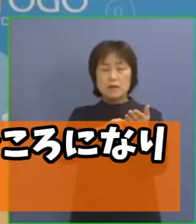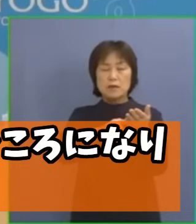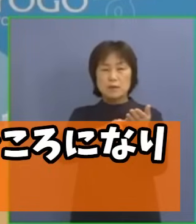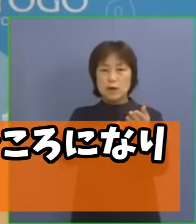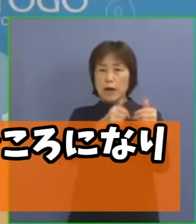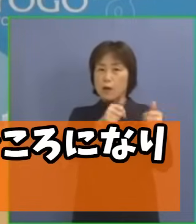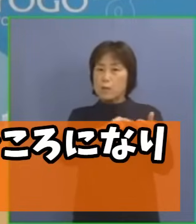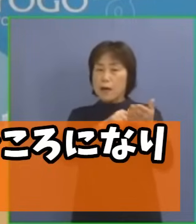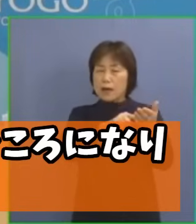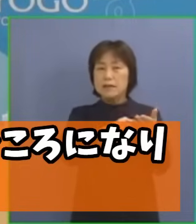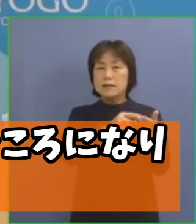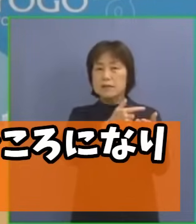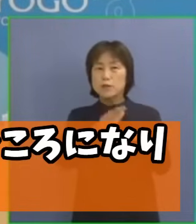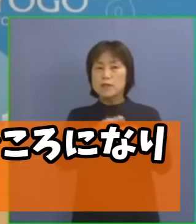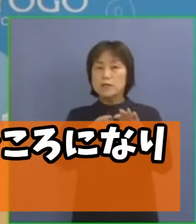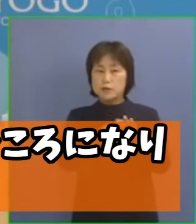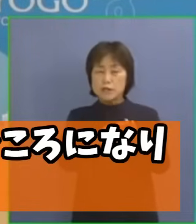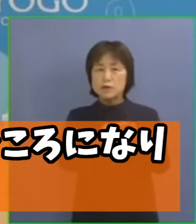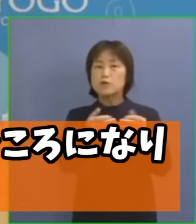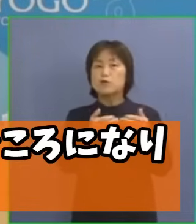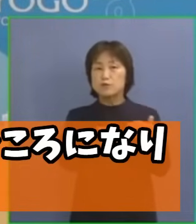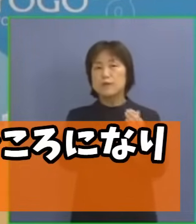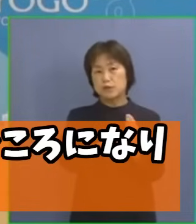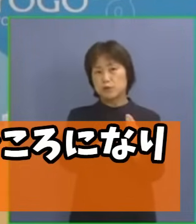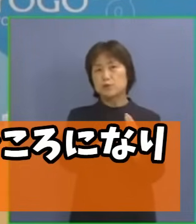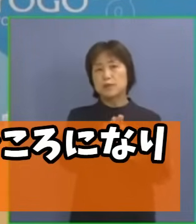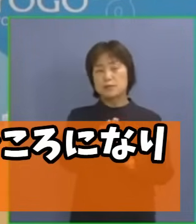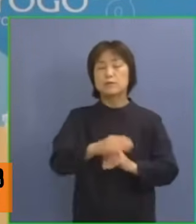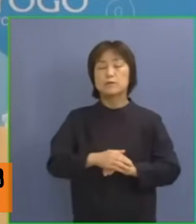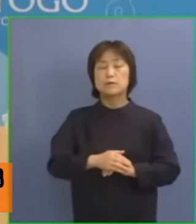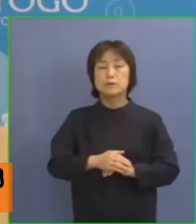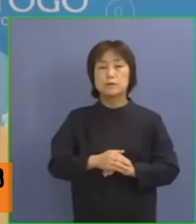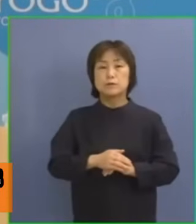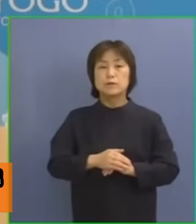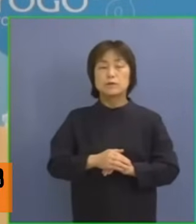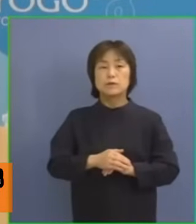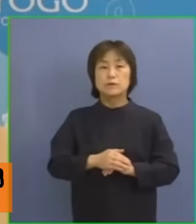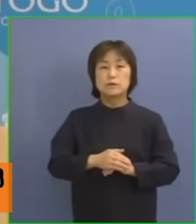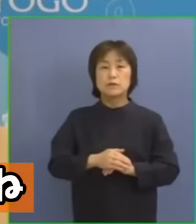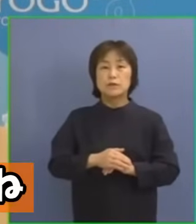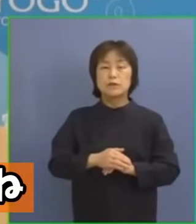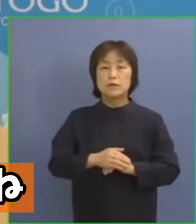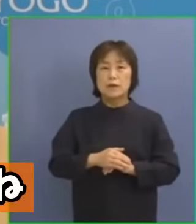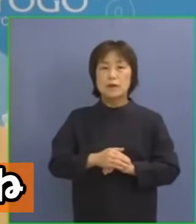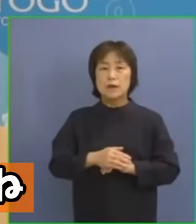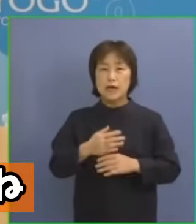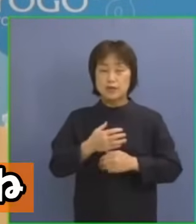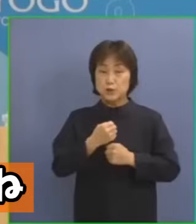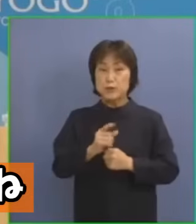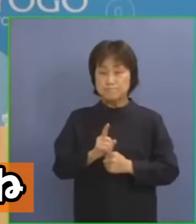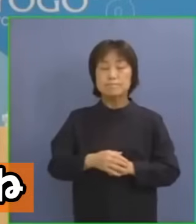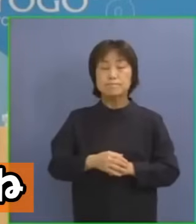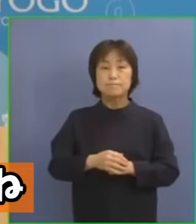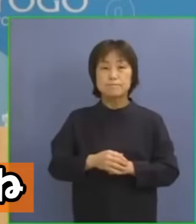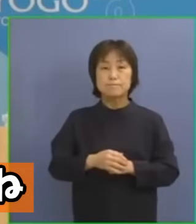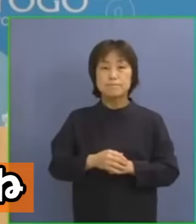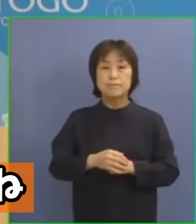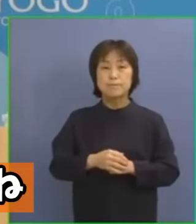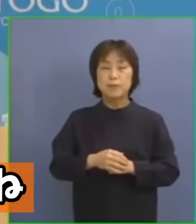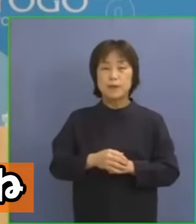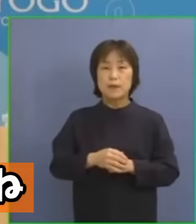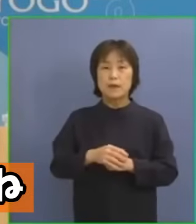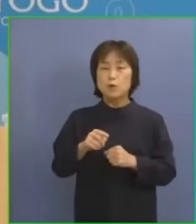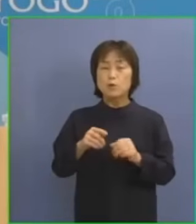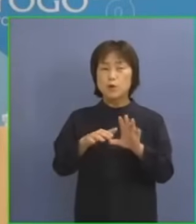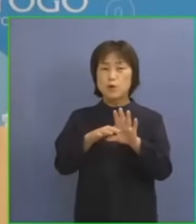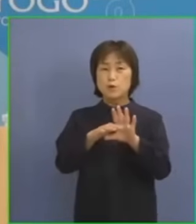法的な手続きを進めているというところになります。なので、まあ、注意していただきたいのは当該文書